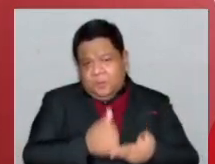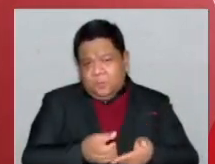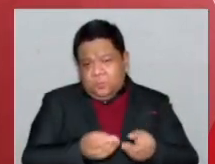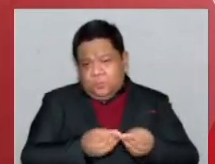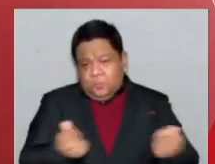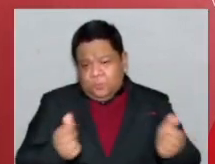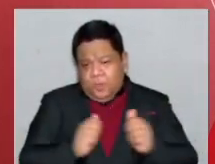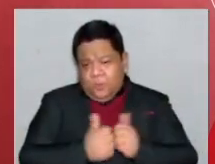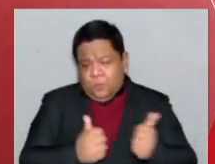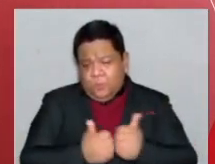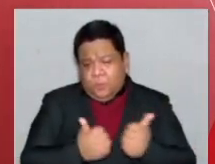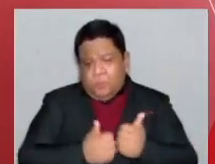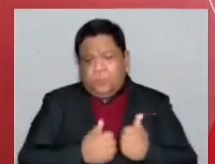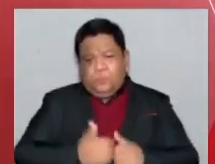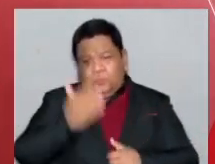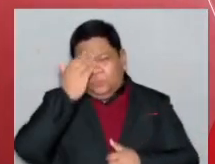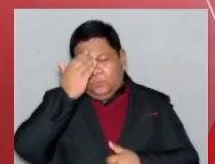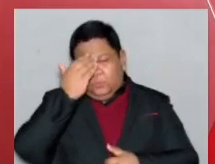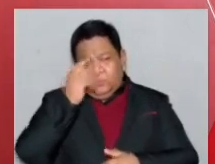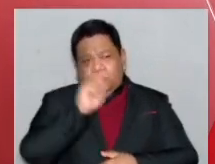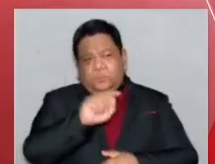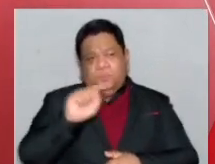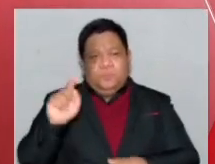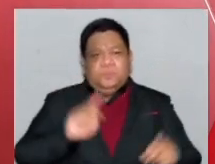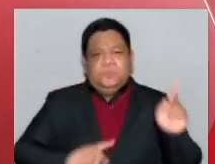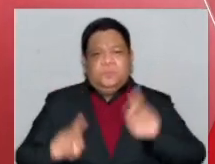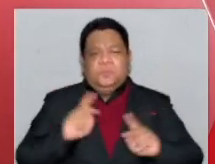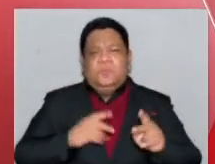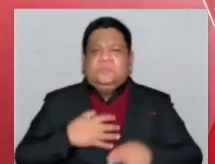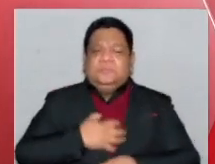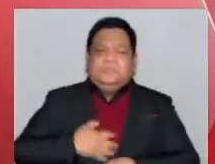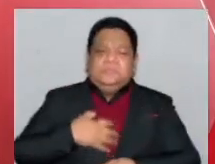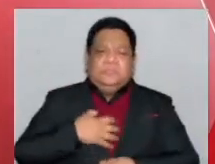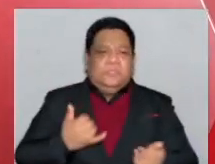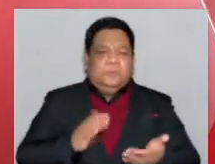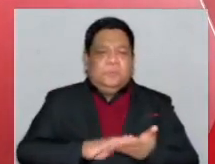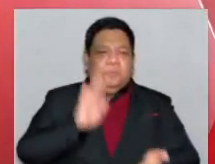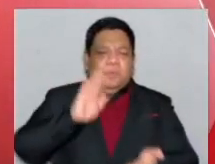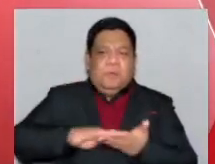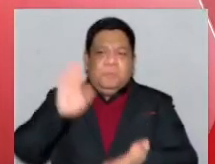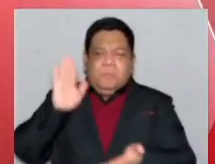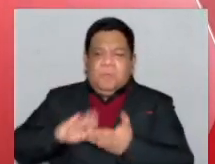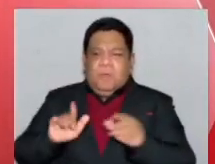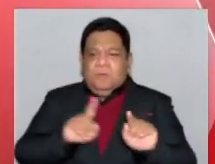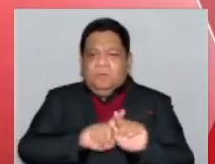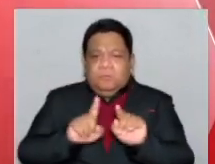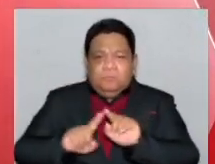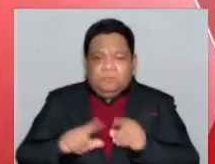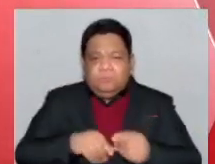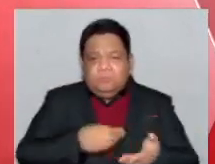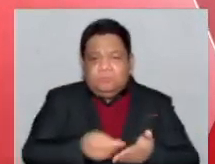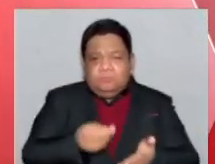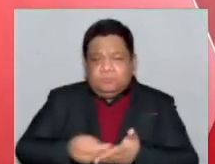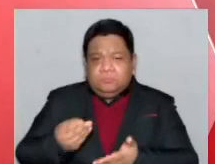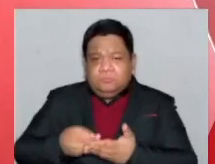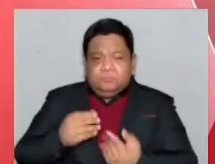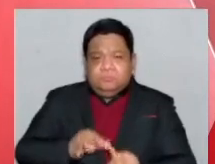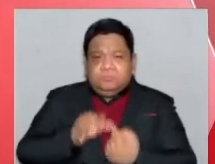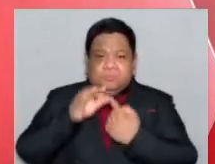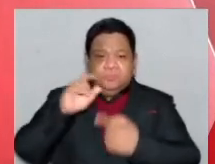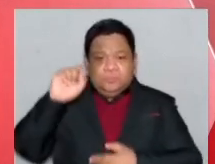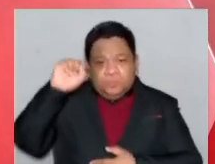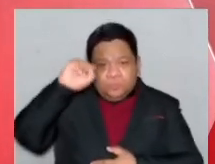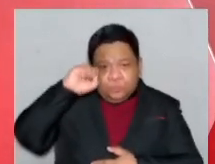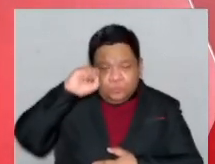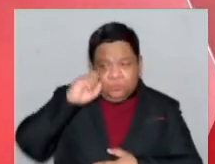dumadaing na rin ho ang mga mamimili sa patuloy na pagmahalal ng presyo ng ilang mga bilihin. Ano? Lalo na nga po yung sibuyas. So, ito yung itlog, susunod pa.